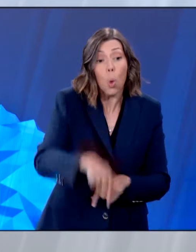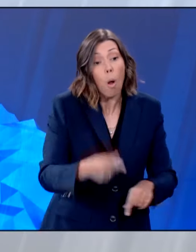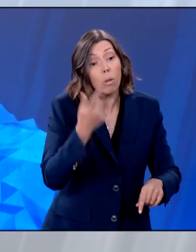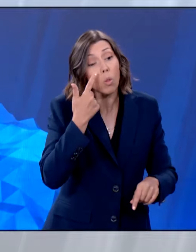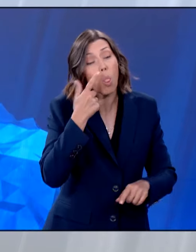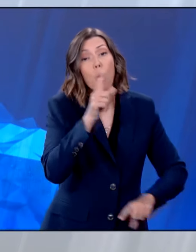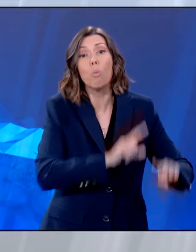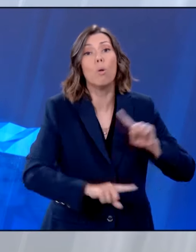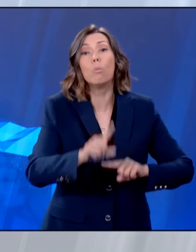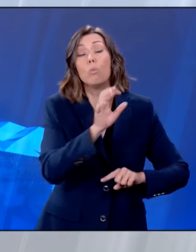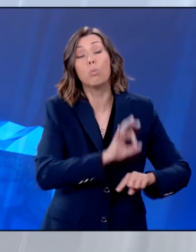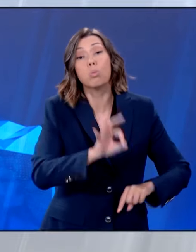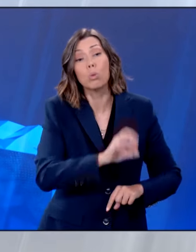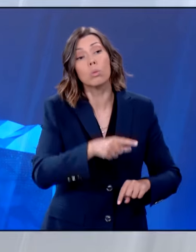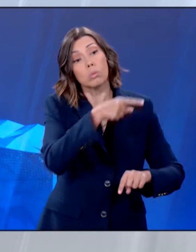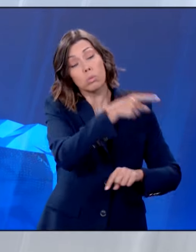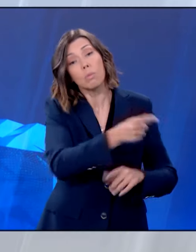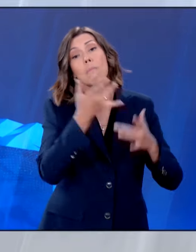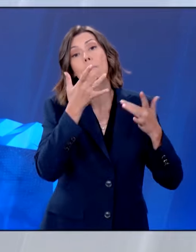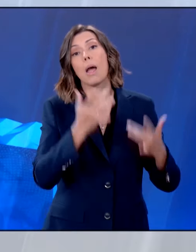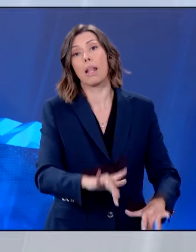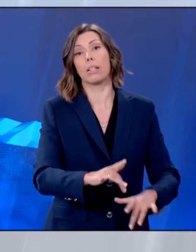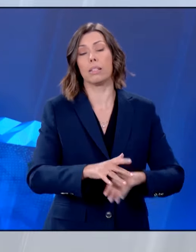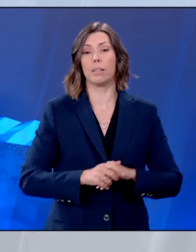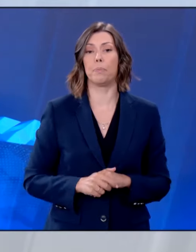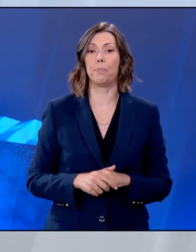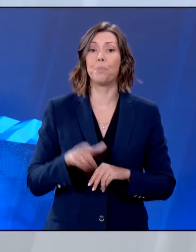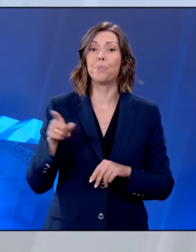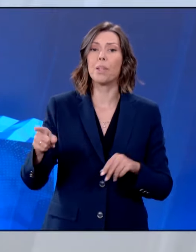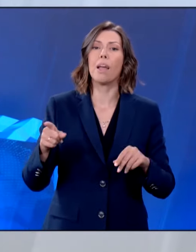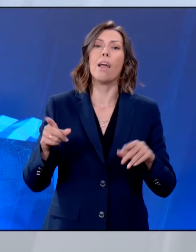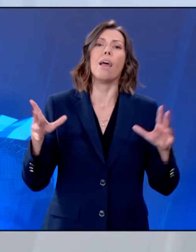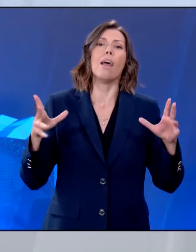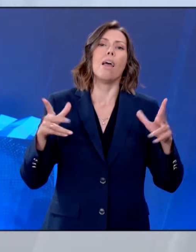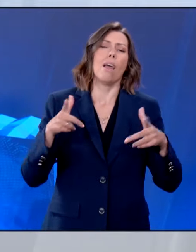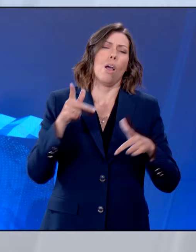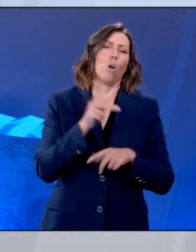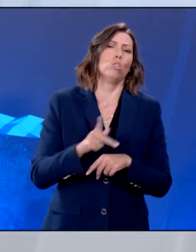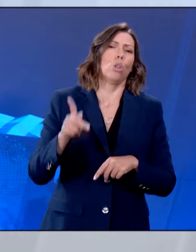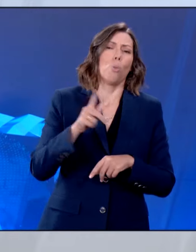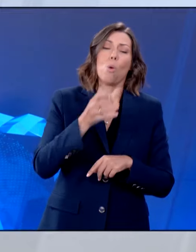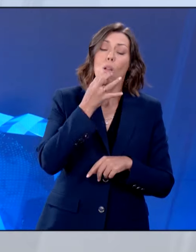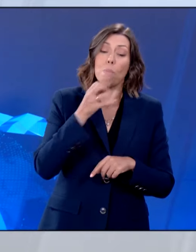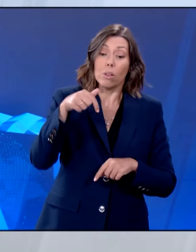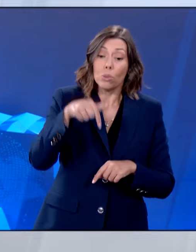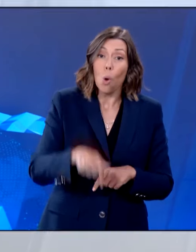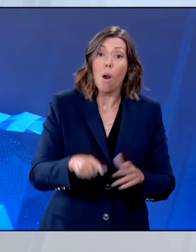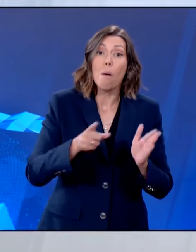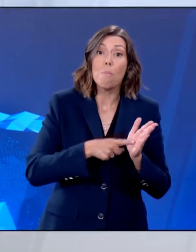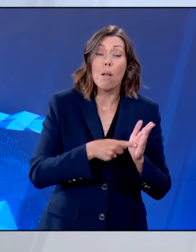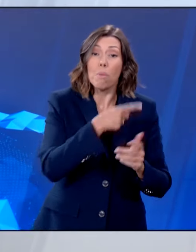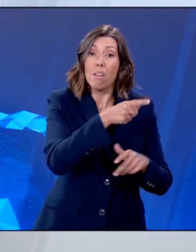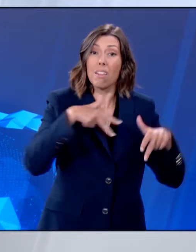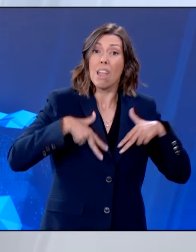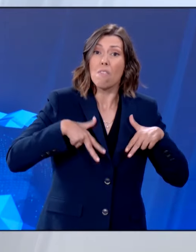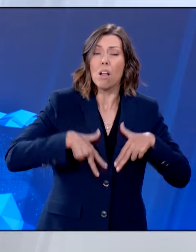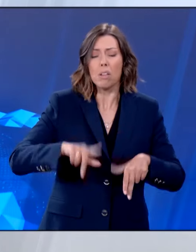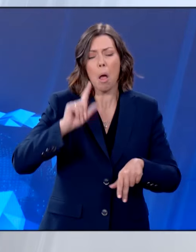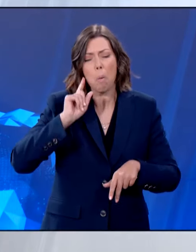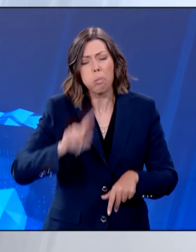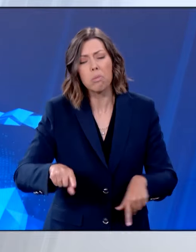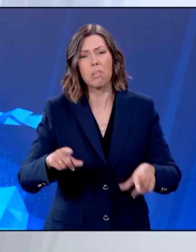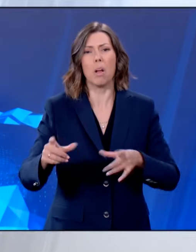μια κυβέρνηση που συστηματικά, συνειδητά, παρέλειψε να κάνει τα αυτονόητα. Τα κόμματα